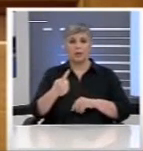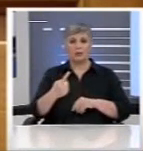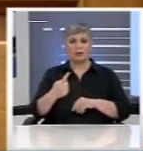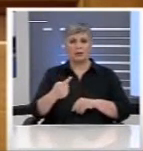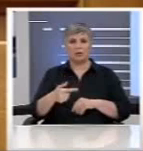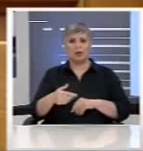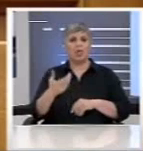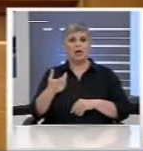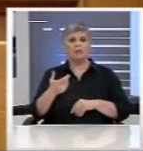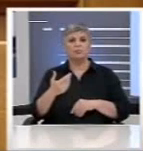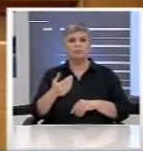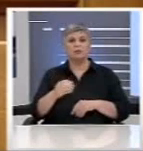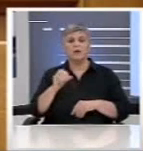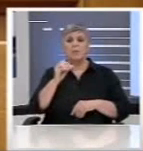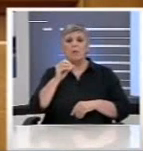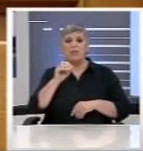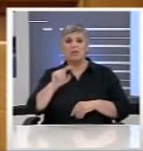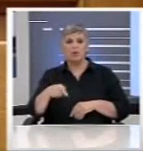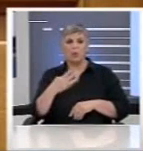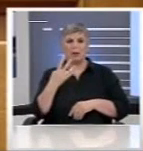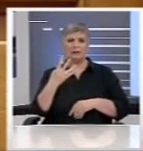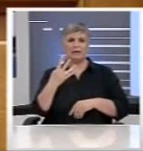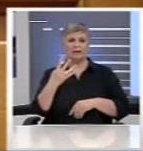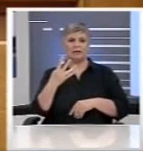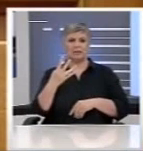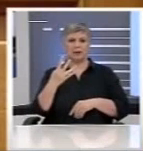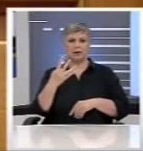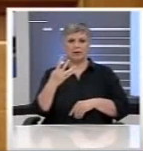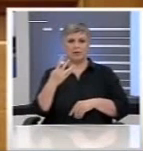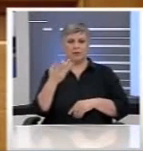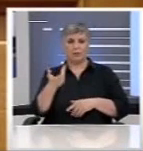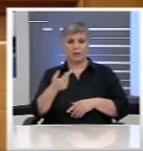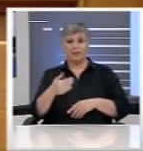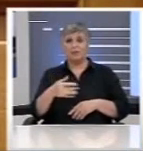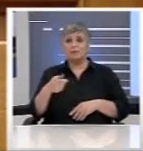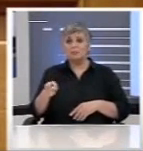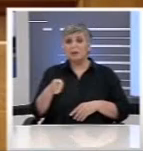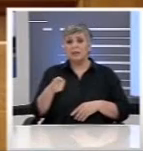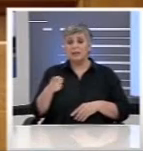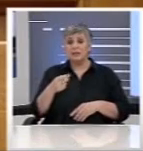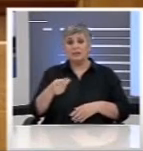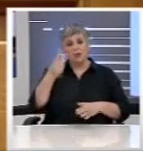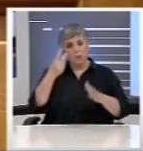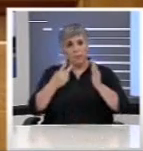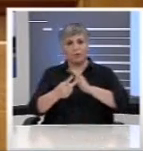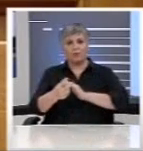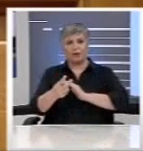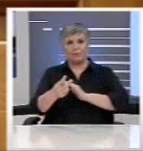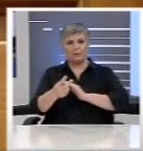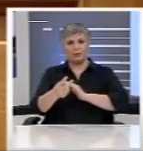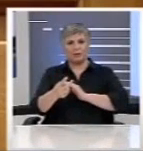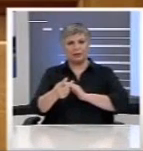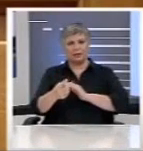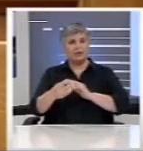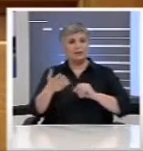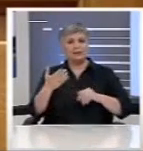είχαμε 0,4%. Με βάση τις προβλέψεις σας λοιπόν, με βάση αυτές τις προβλέψεις, αν θέλετε λοιπόν